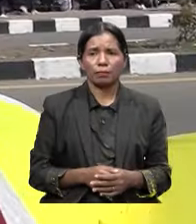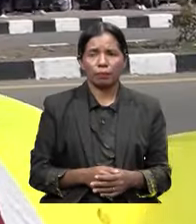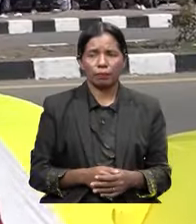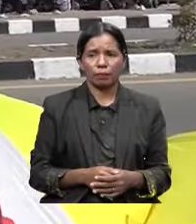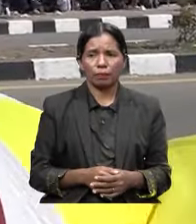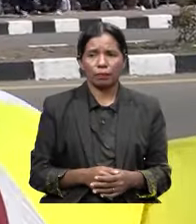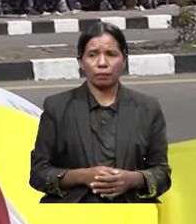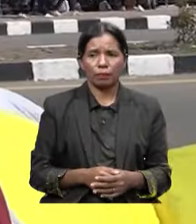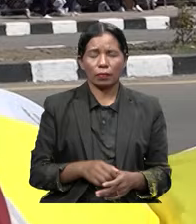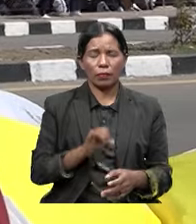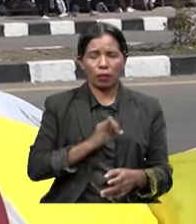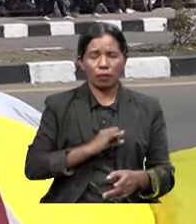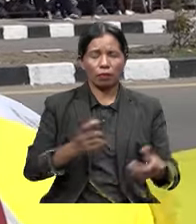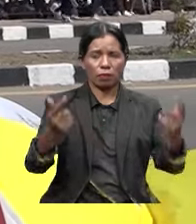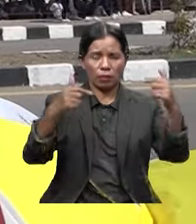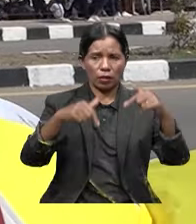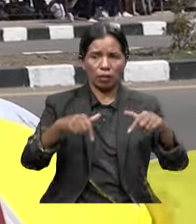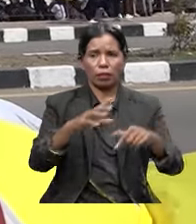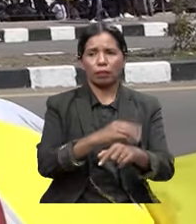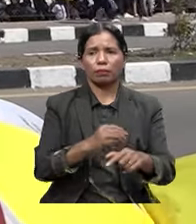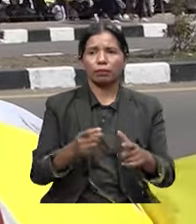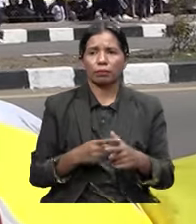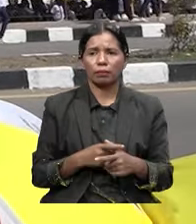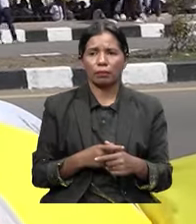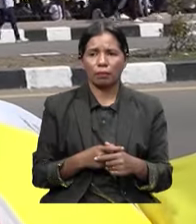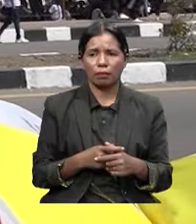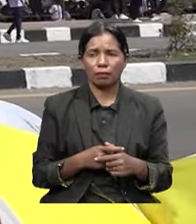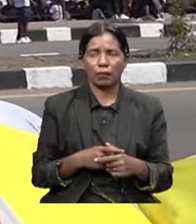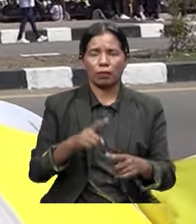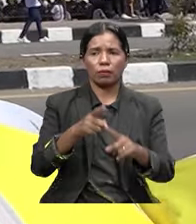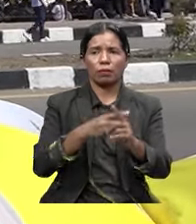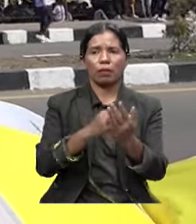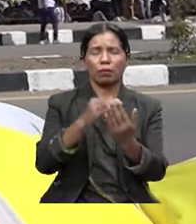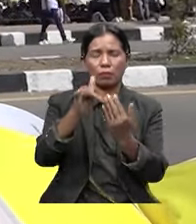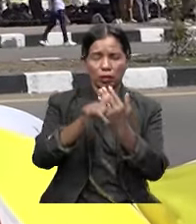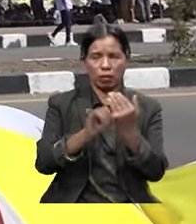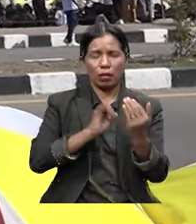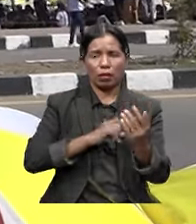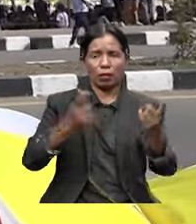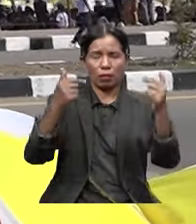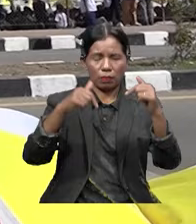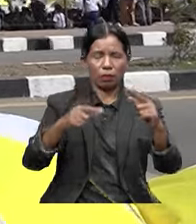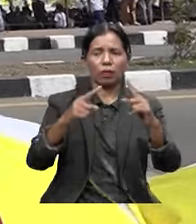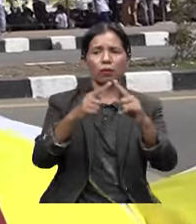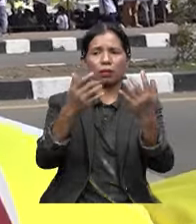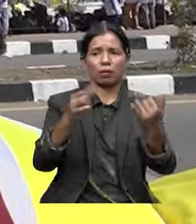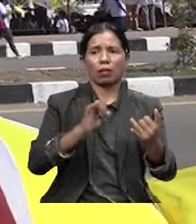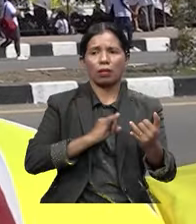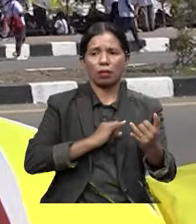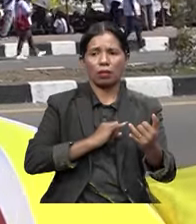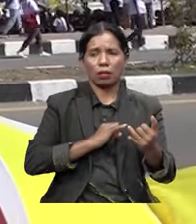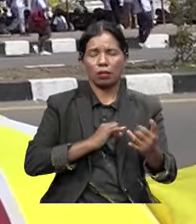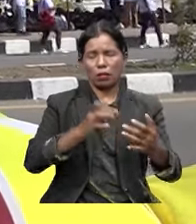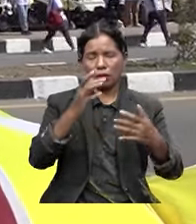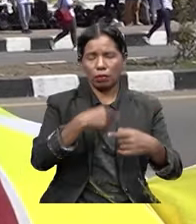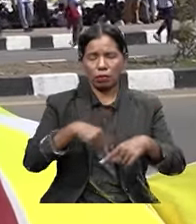Au mene la anti de fulan mayo nene au maite anene empezó agora o sea el tratamiento ela